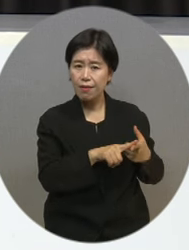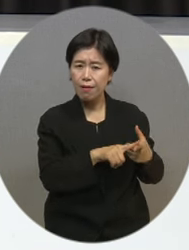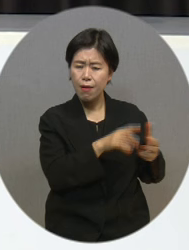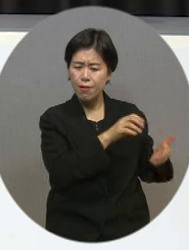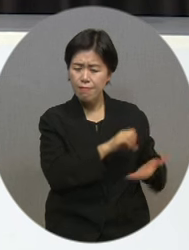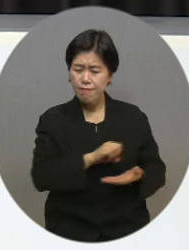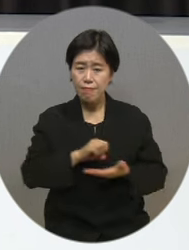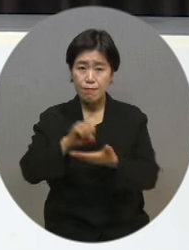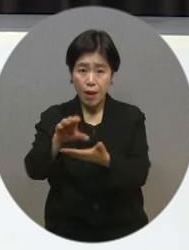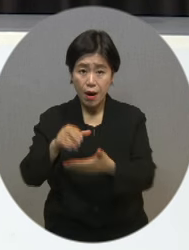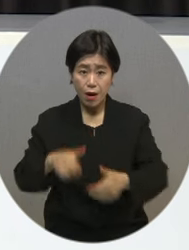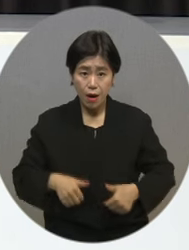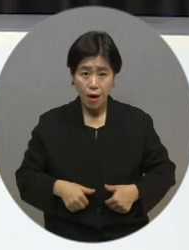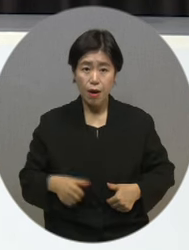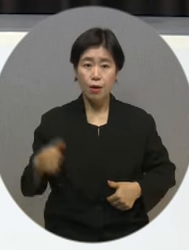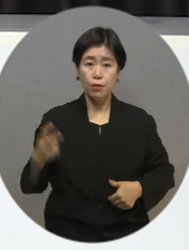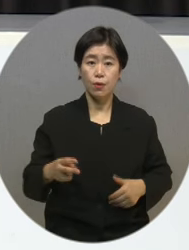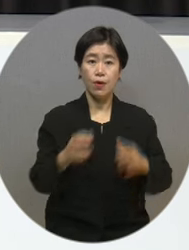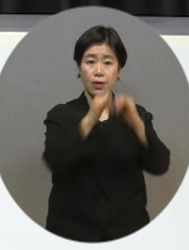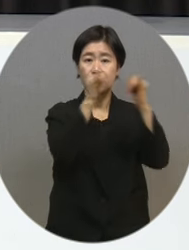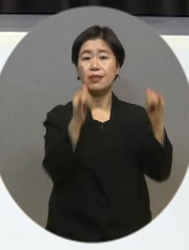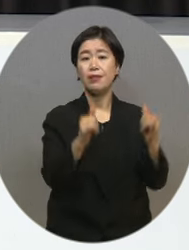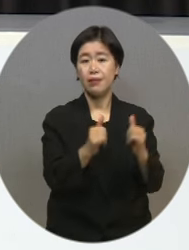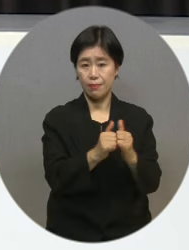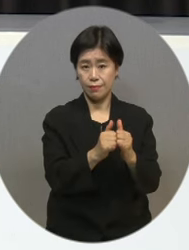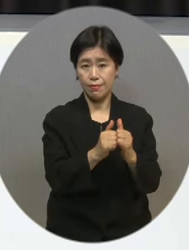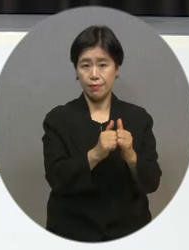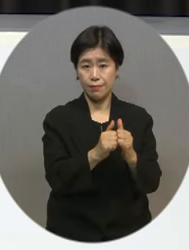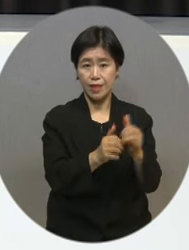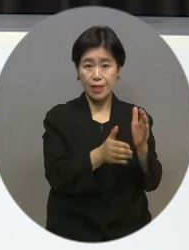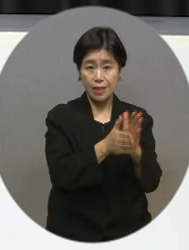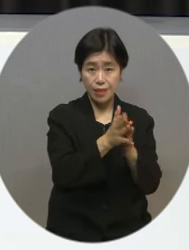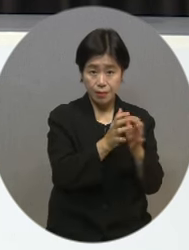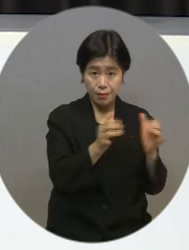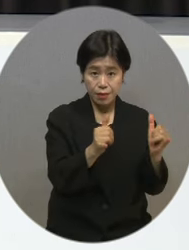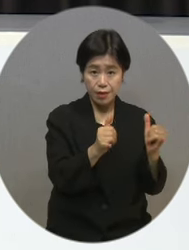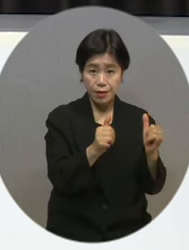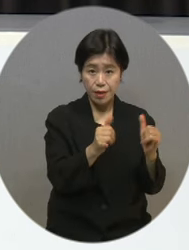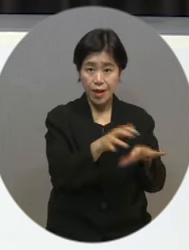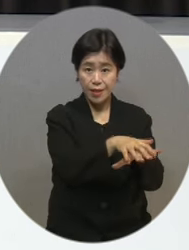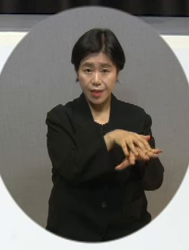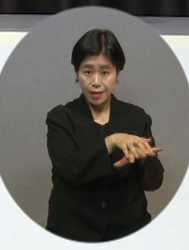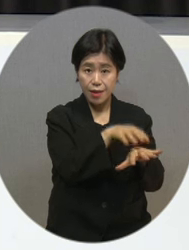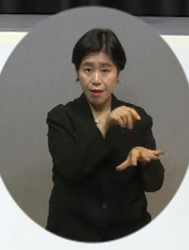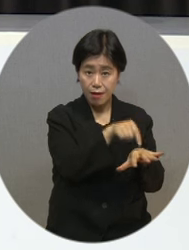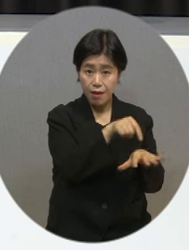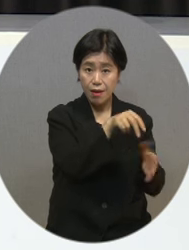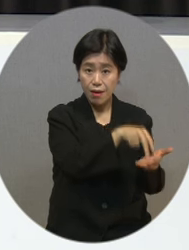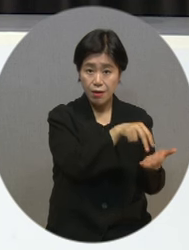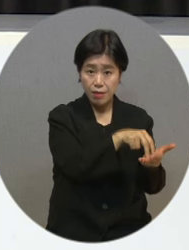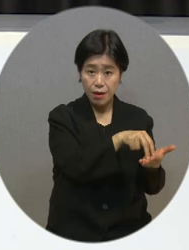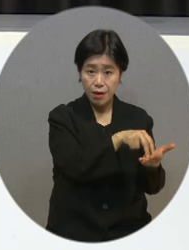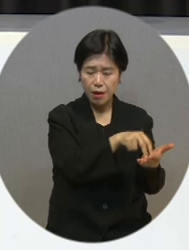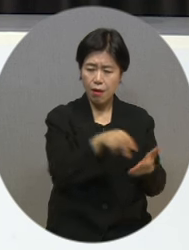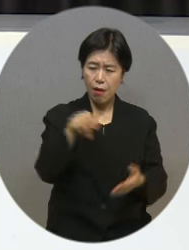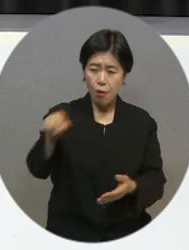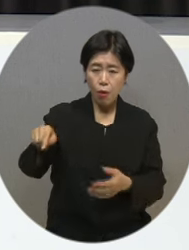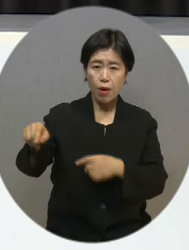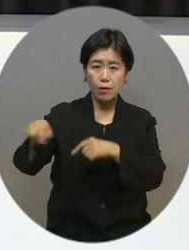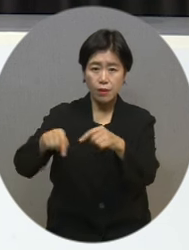우리 사회의 시민사회단체에서 우리 정치의 어떤 연합정치의 실현 이런 네. 것들에